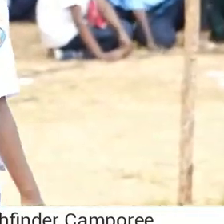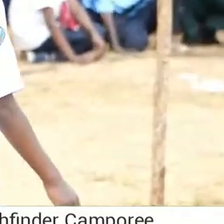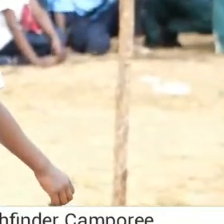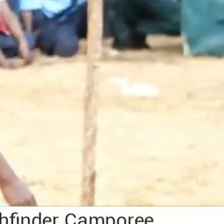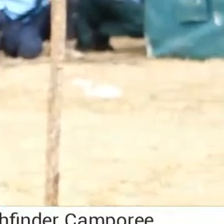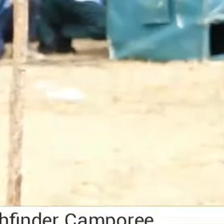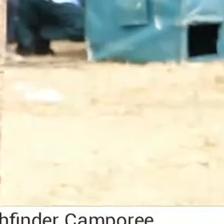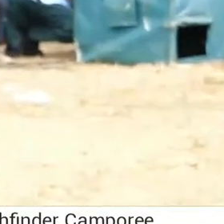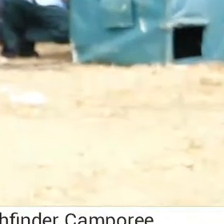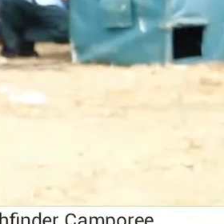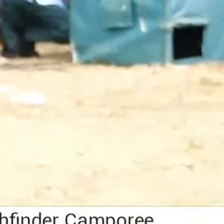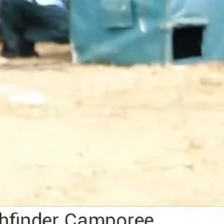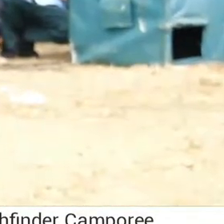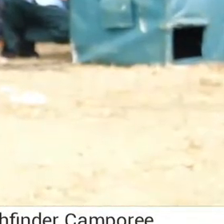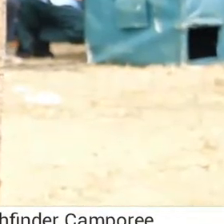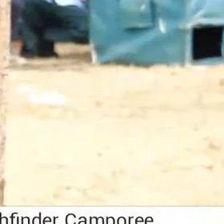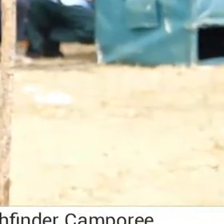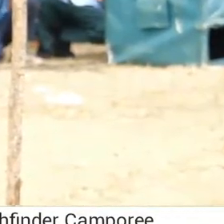wewe.